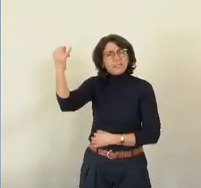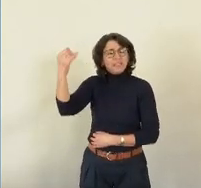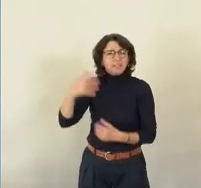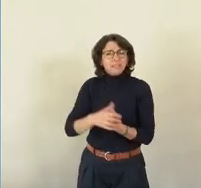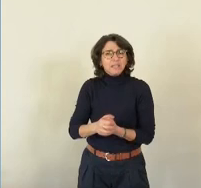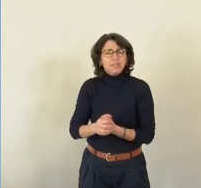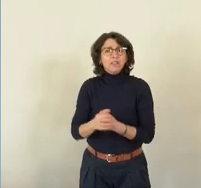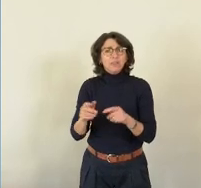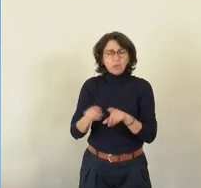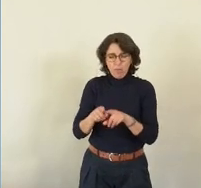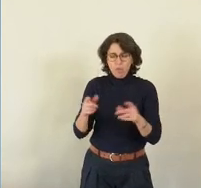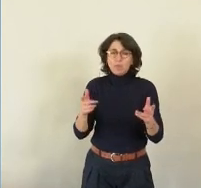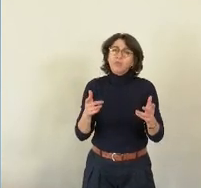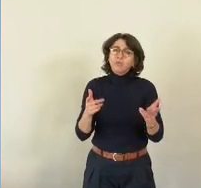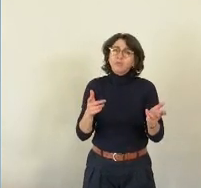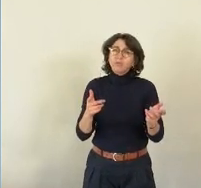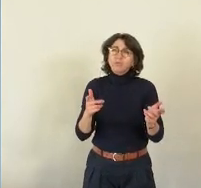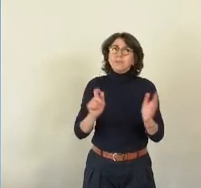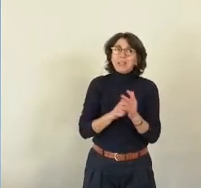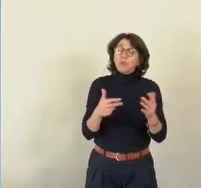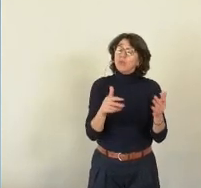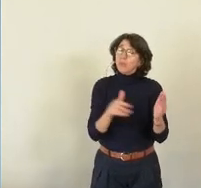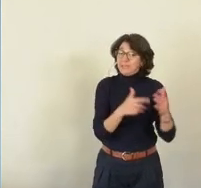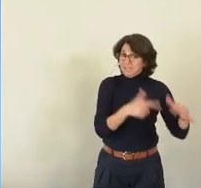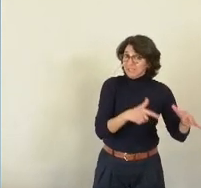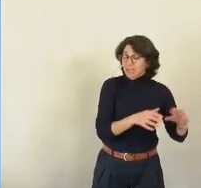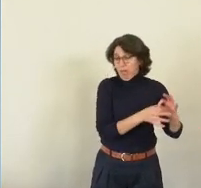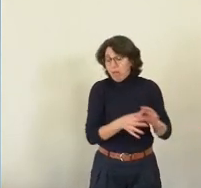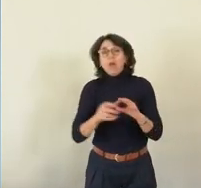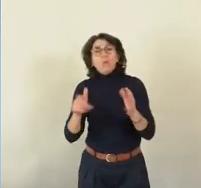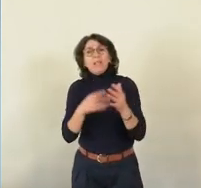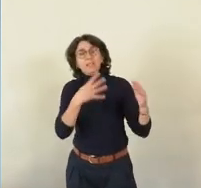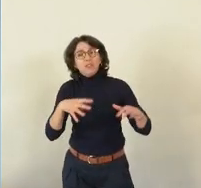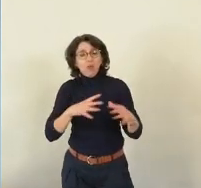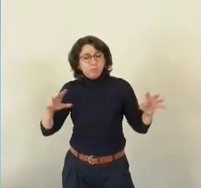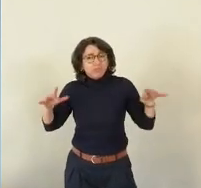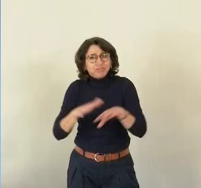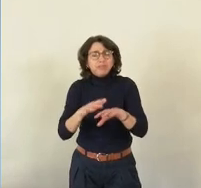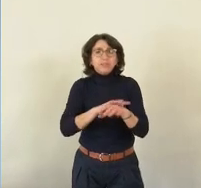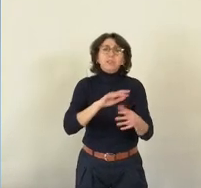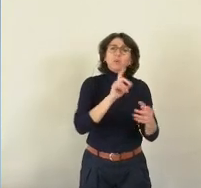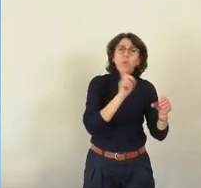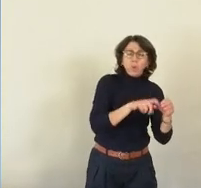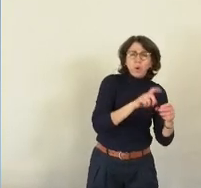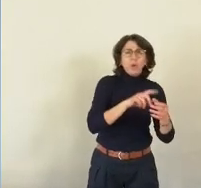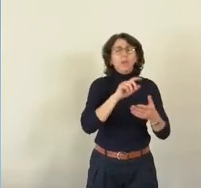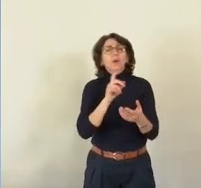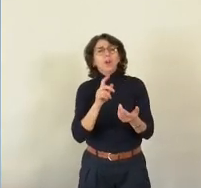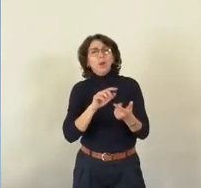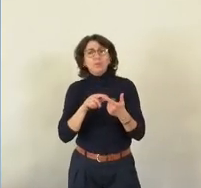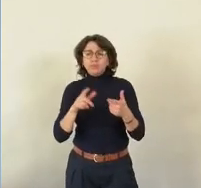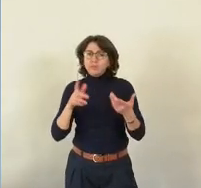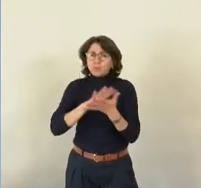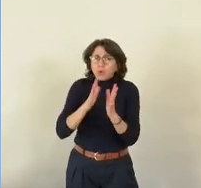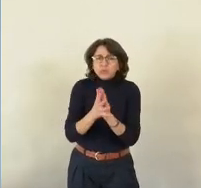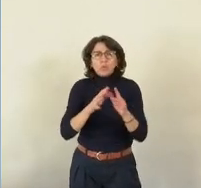2017 rejoint en 2019 par un ensemble de coopératifs de syndicats et d'association d'envergure nationale